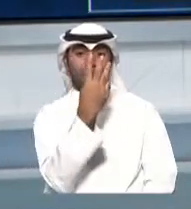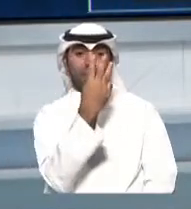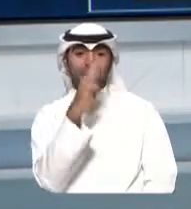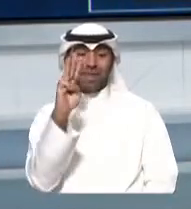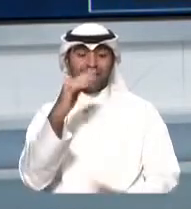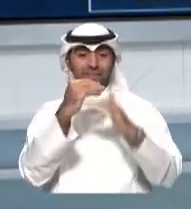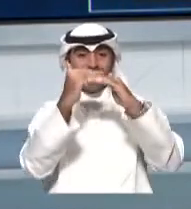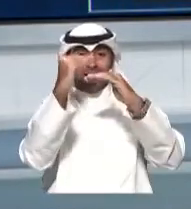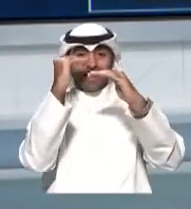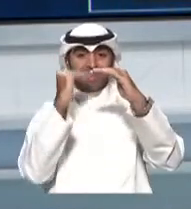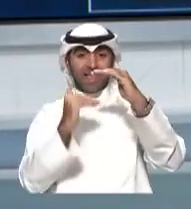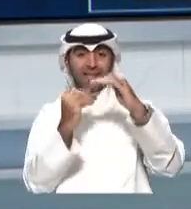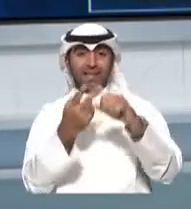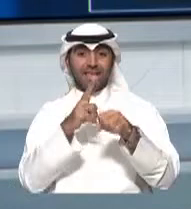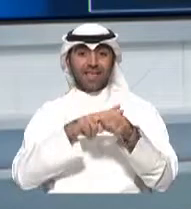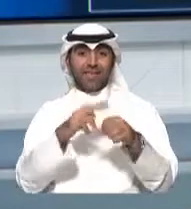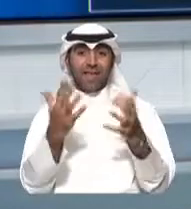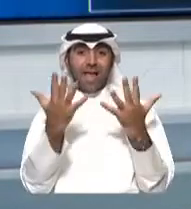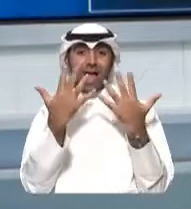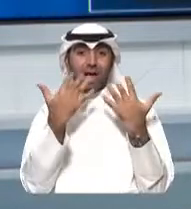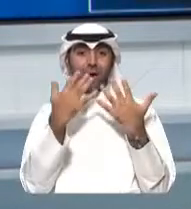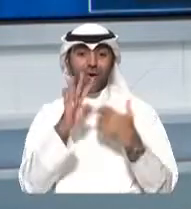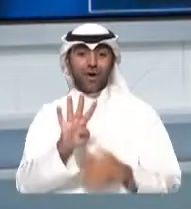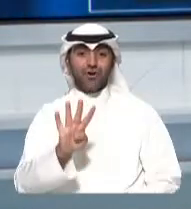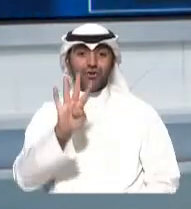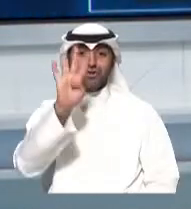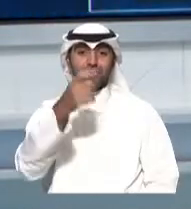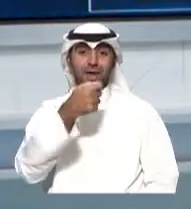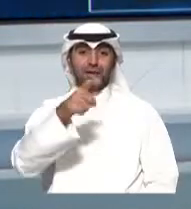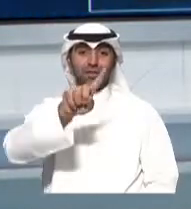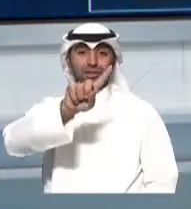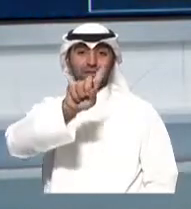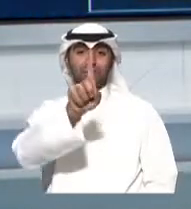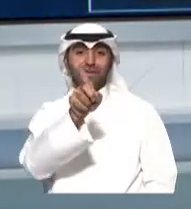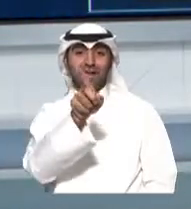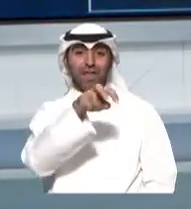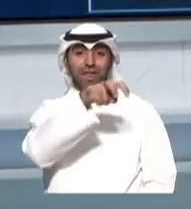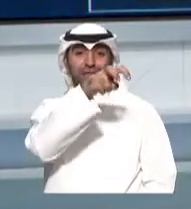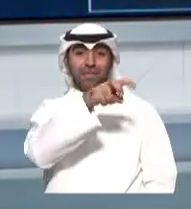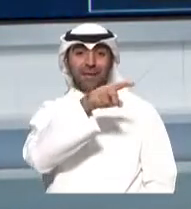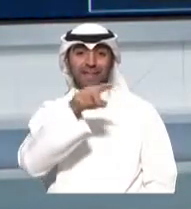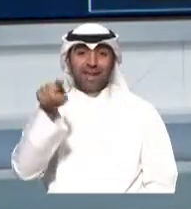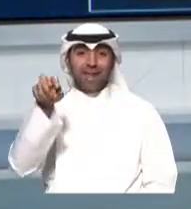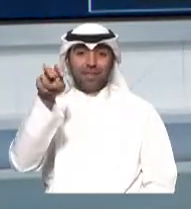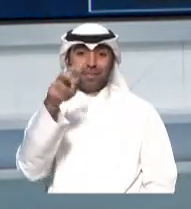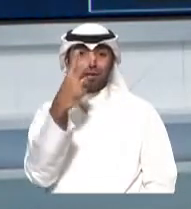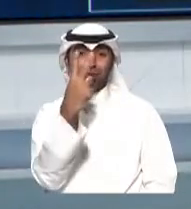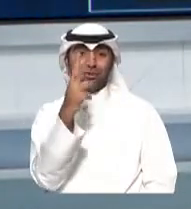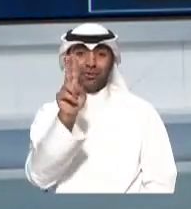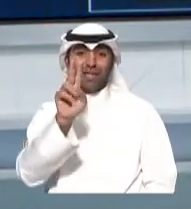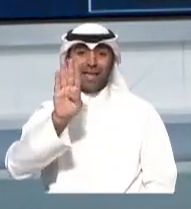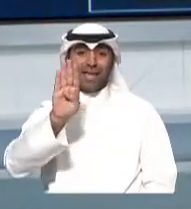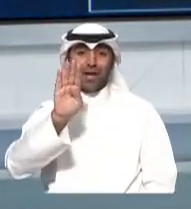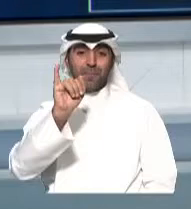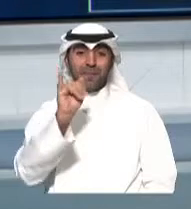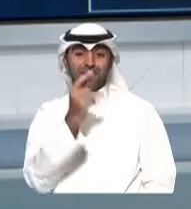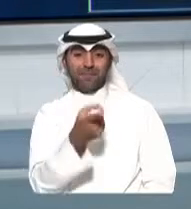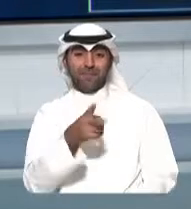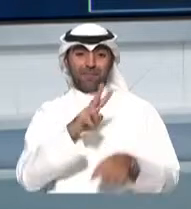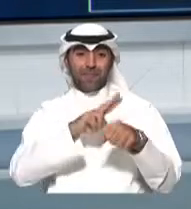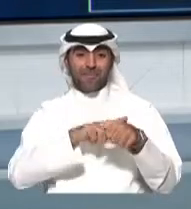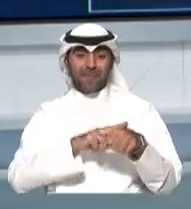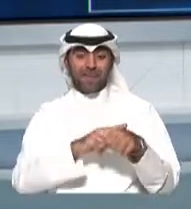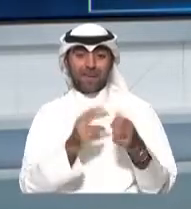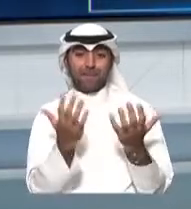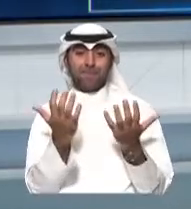8 إلى 28 كيلو متر في الساعة. سرعة الرياح 39 العظمى والصغرى 22 درجة مئوية. عبور السحب يبدأ تدريجيا في يوم الأربعاء ويستمر حتى يوم